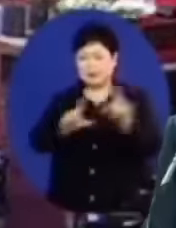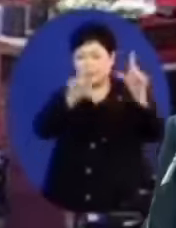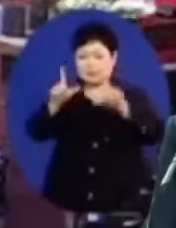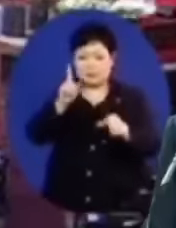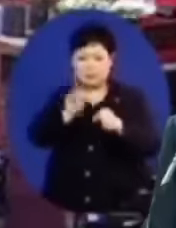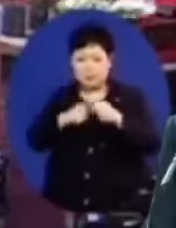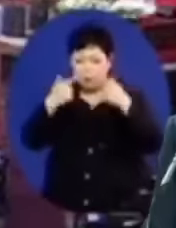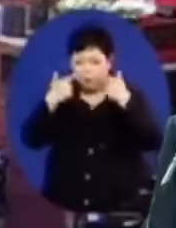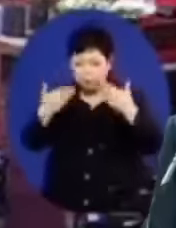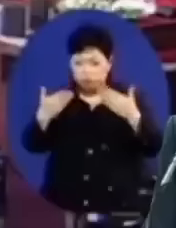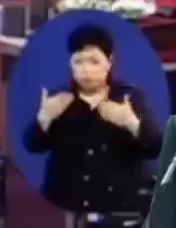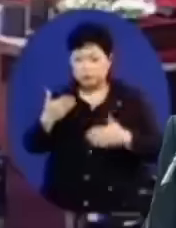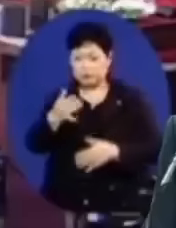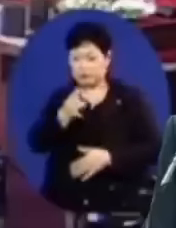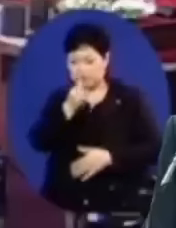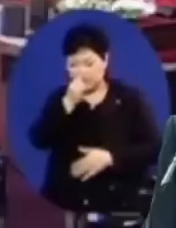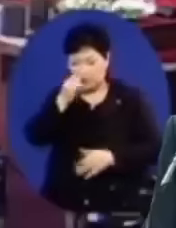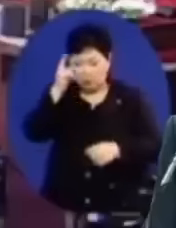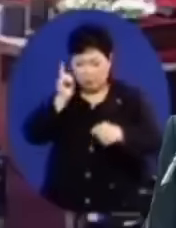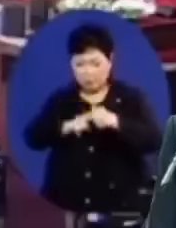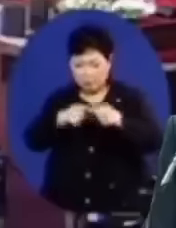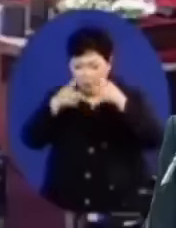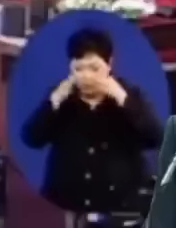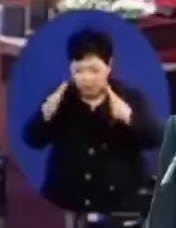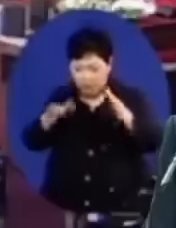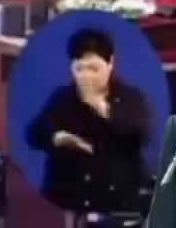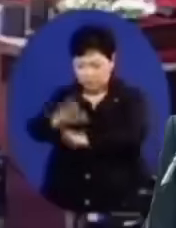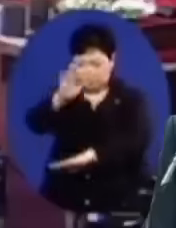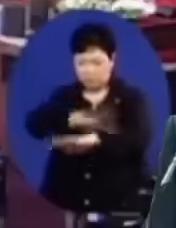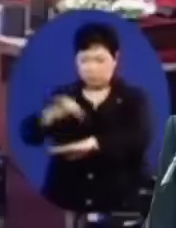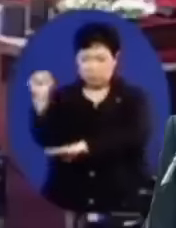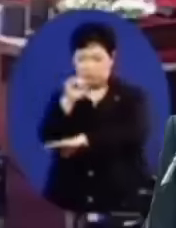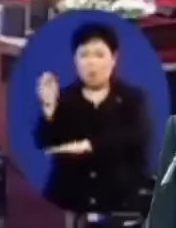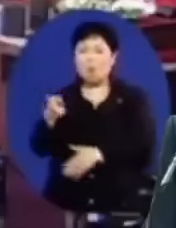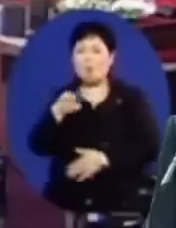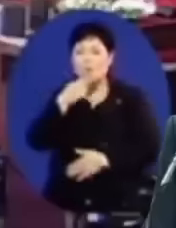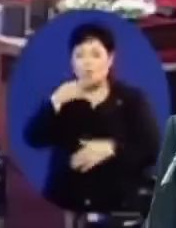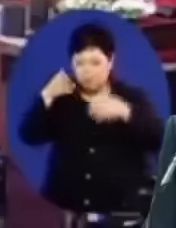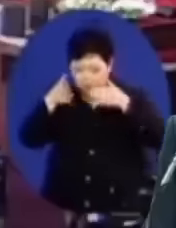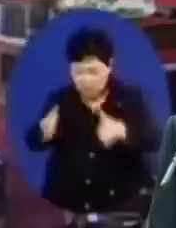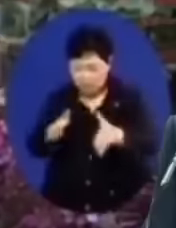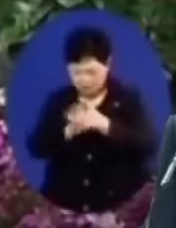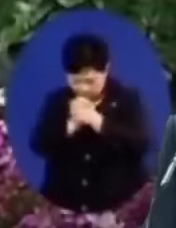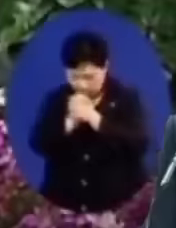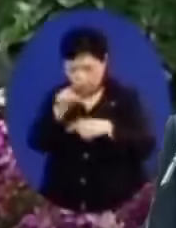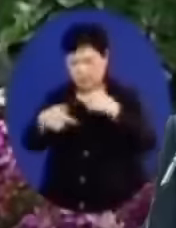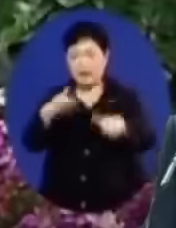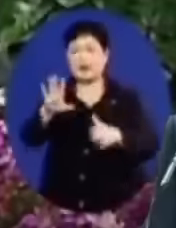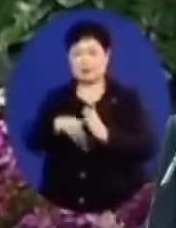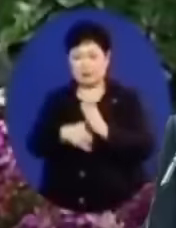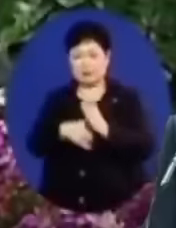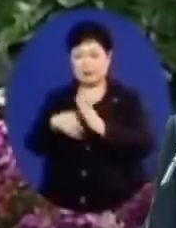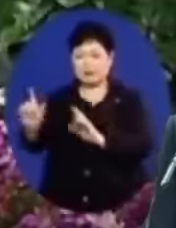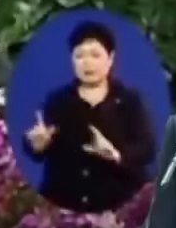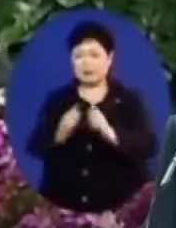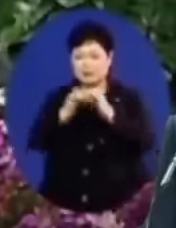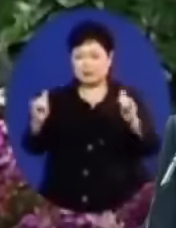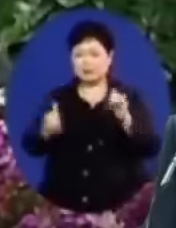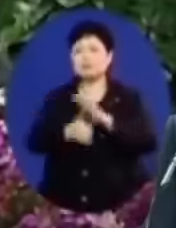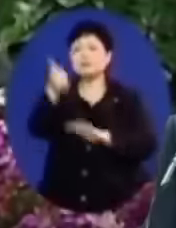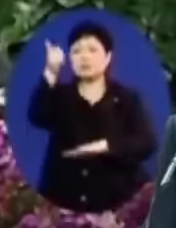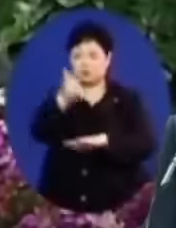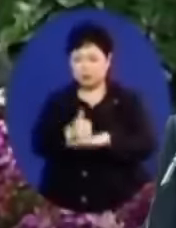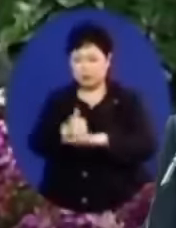목표가 분명해서 목표를 향해 좌로나 우로나 치우치지 않고 기도하며 나갈 때 그 사람은